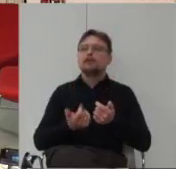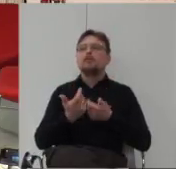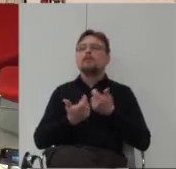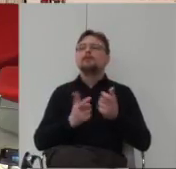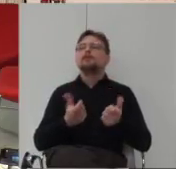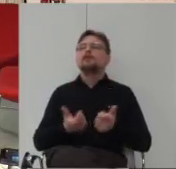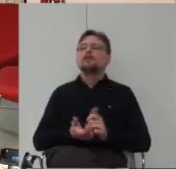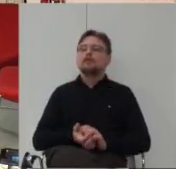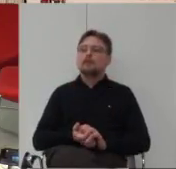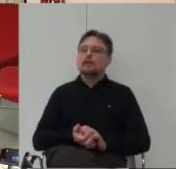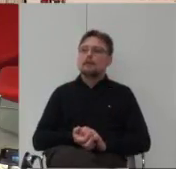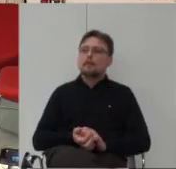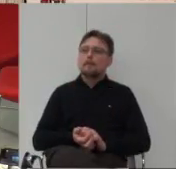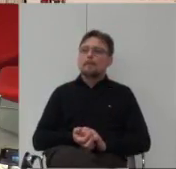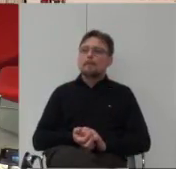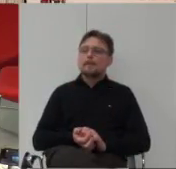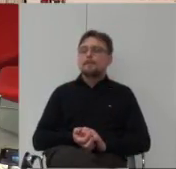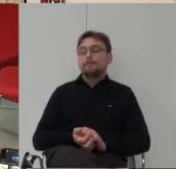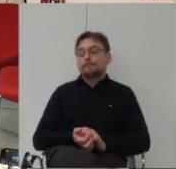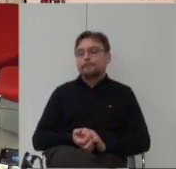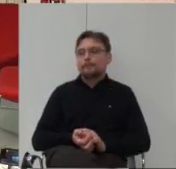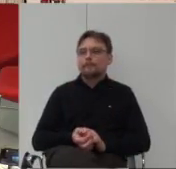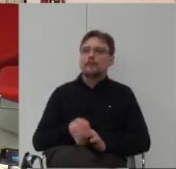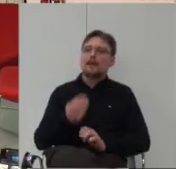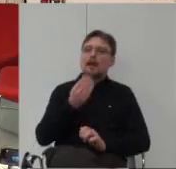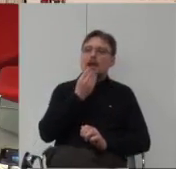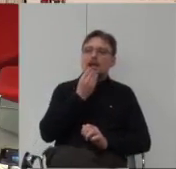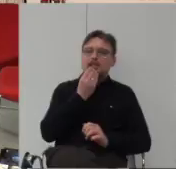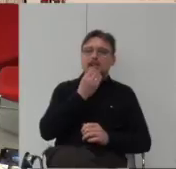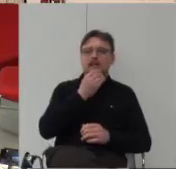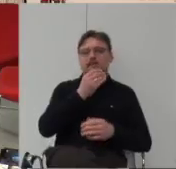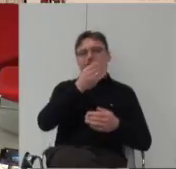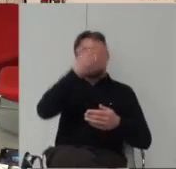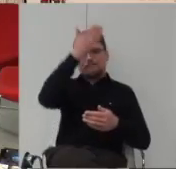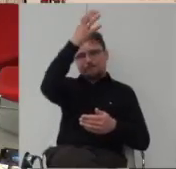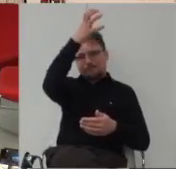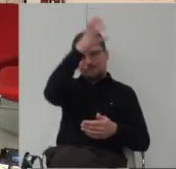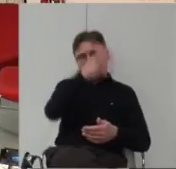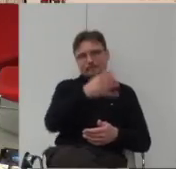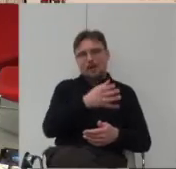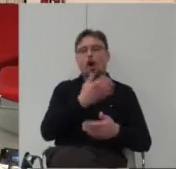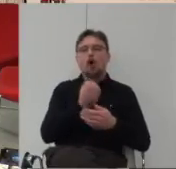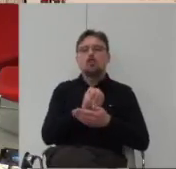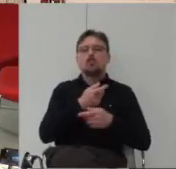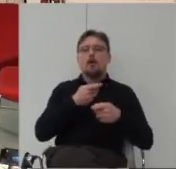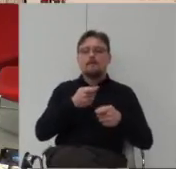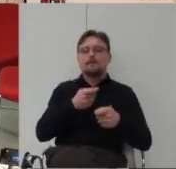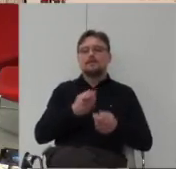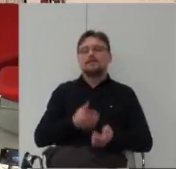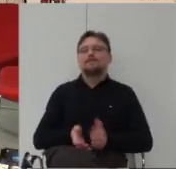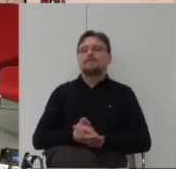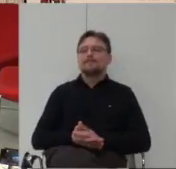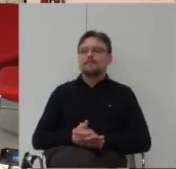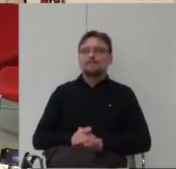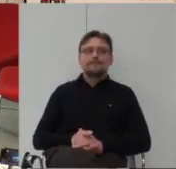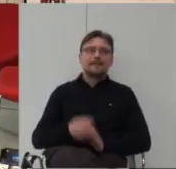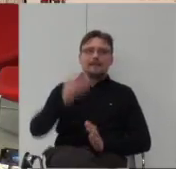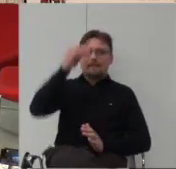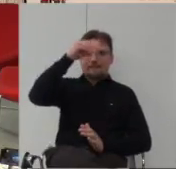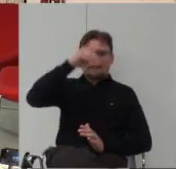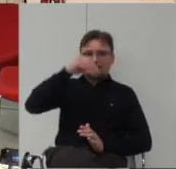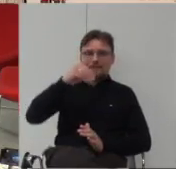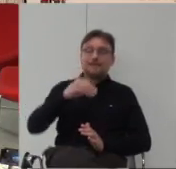dodaliśmy tutaj taką właśnie wertykalną szklarnię do ślepej ściany, która